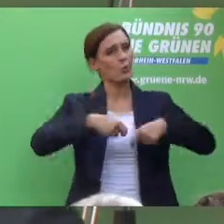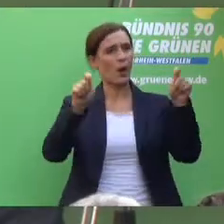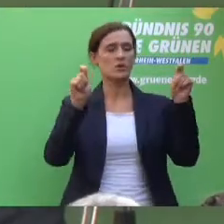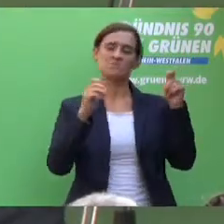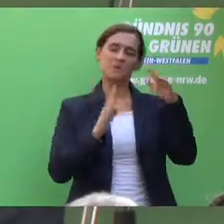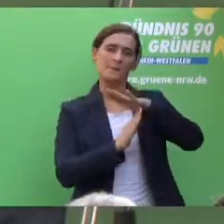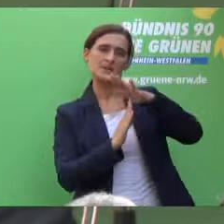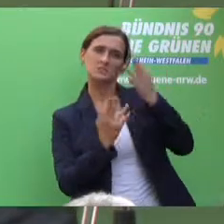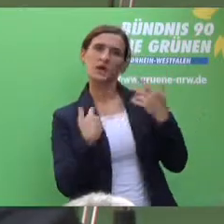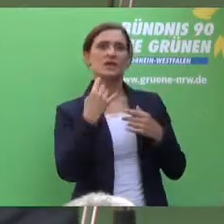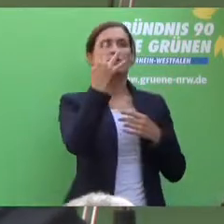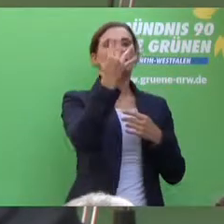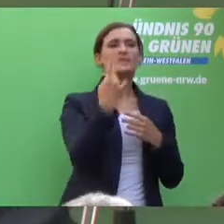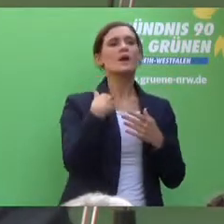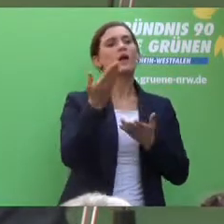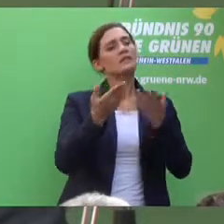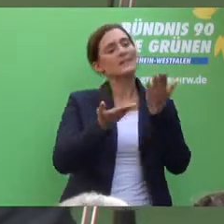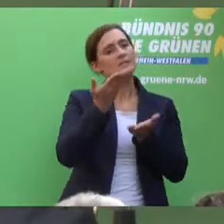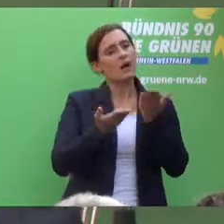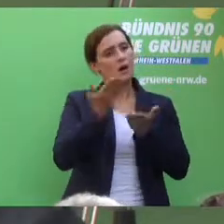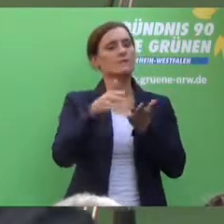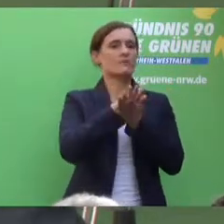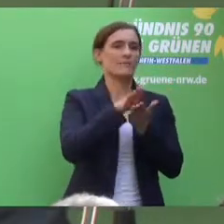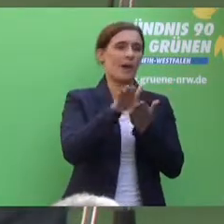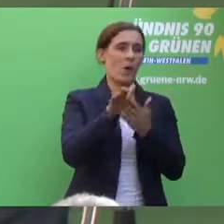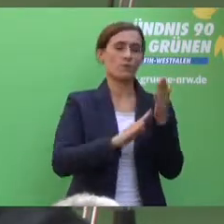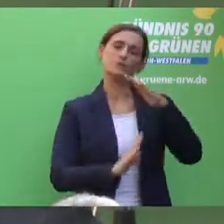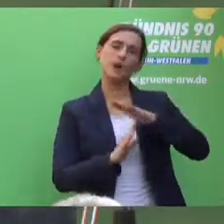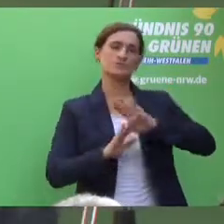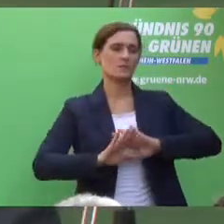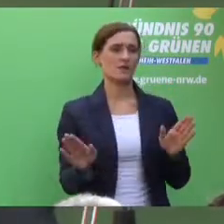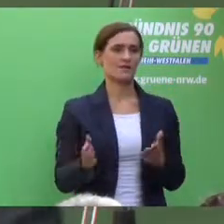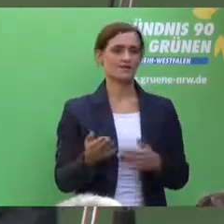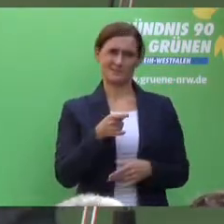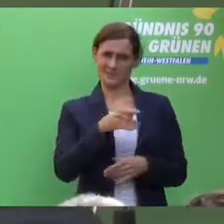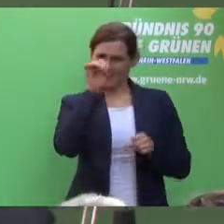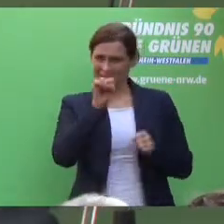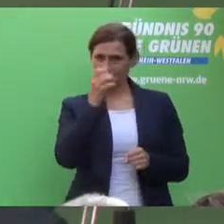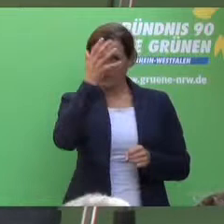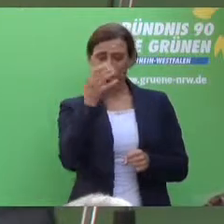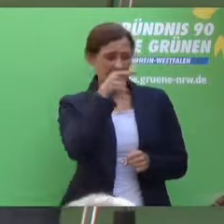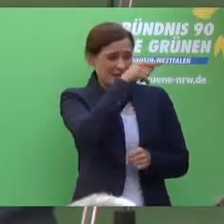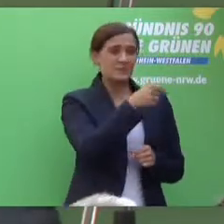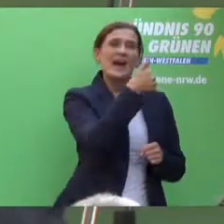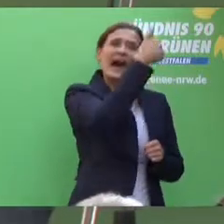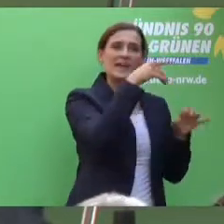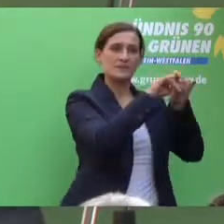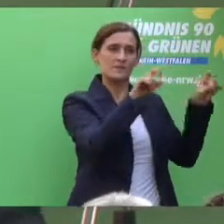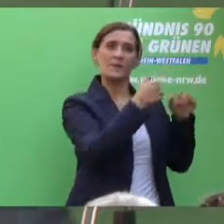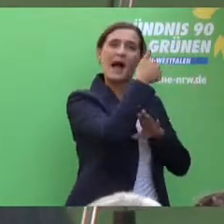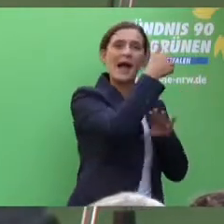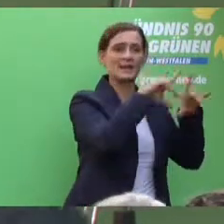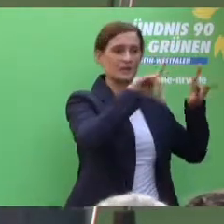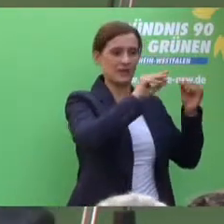Liter ausstoßen, nicht mehr als 4 Liter verbrauchen, dann kann es nicht sein, dass ein Brief eines Unternehmens dazu